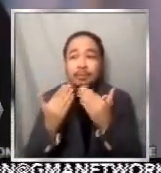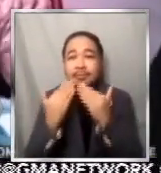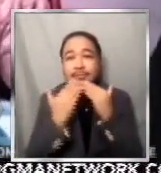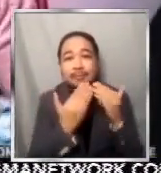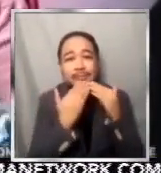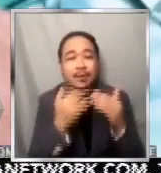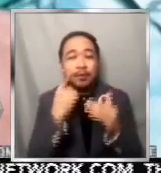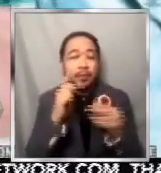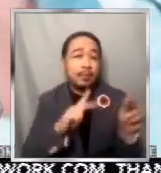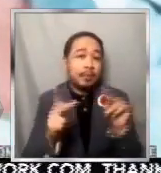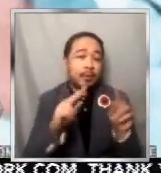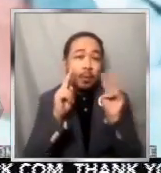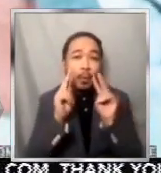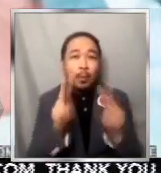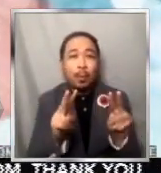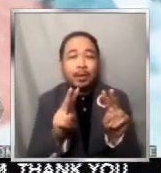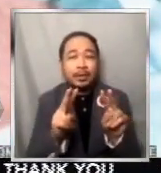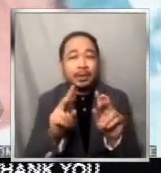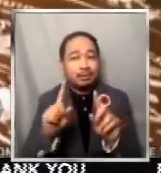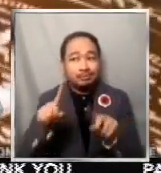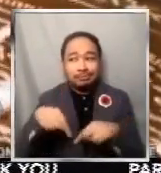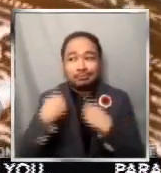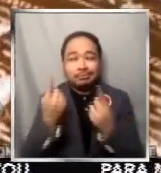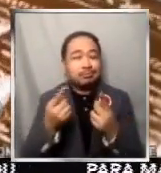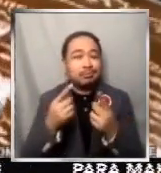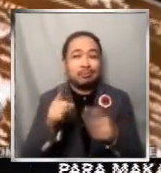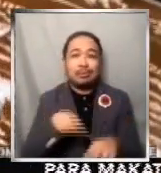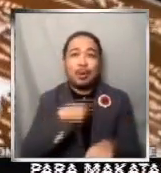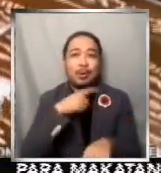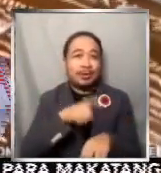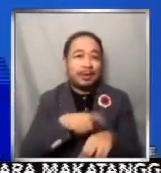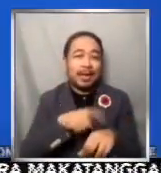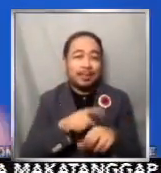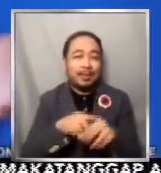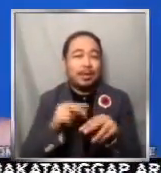manonood ng longest-running news magazine program sa